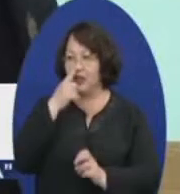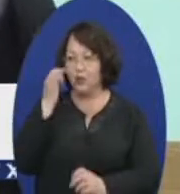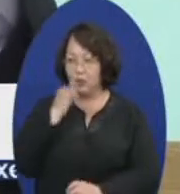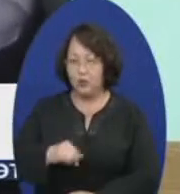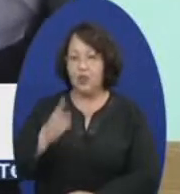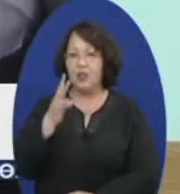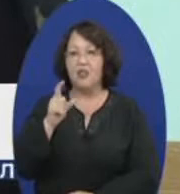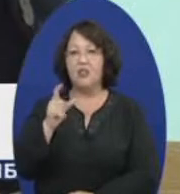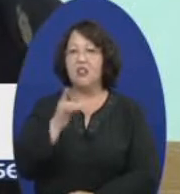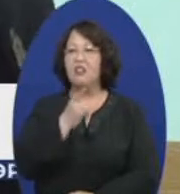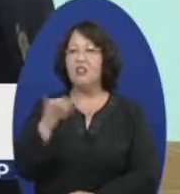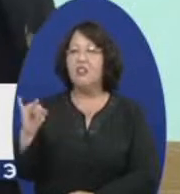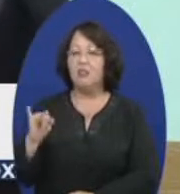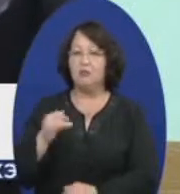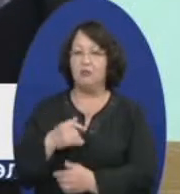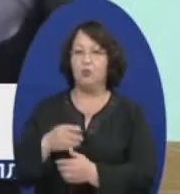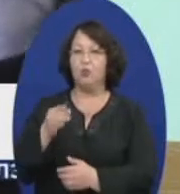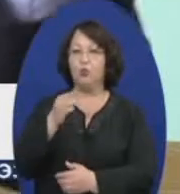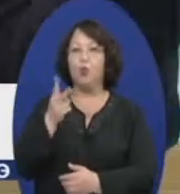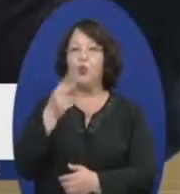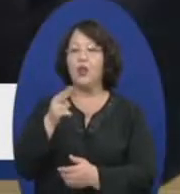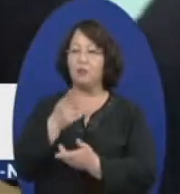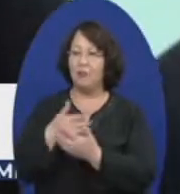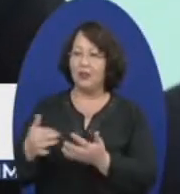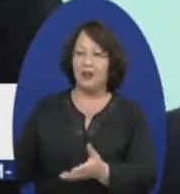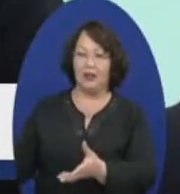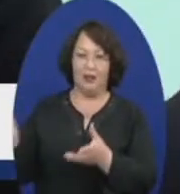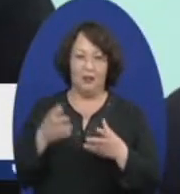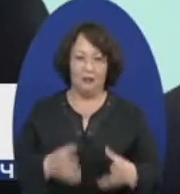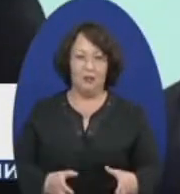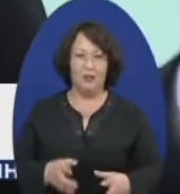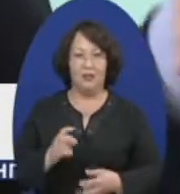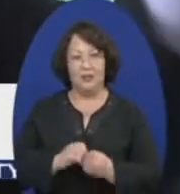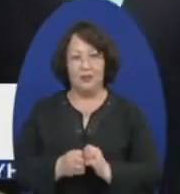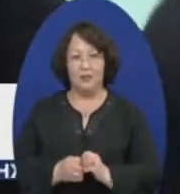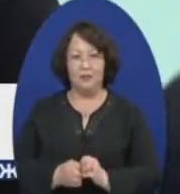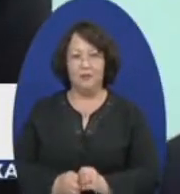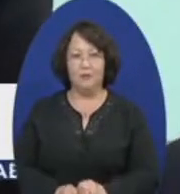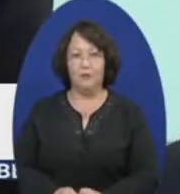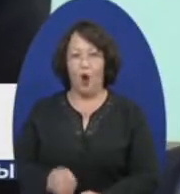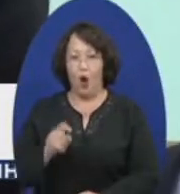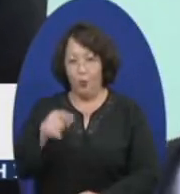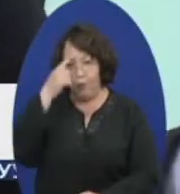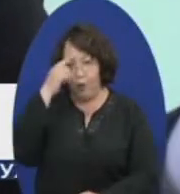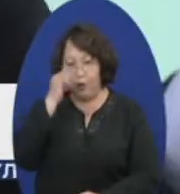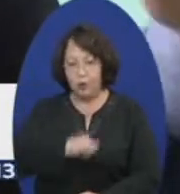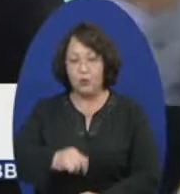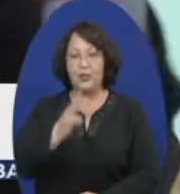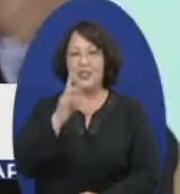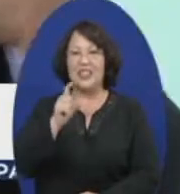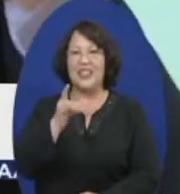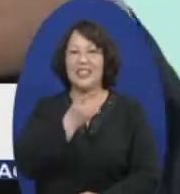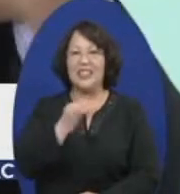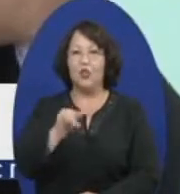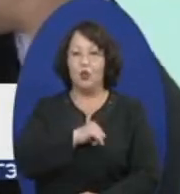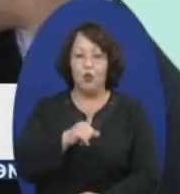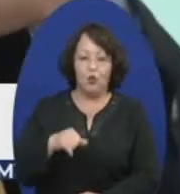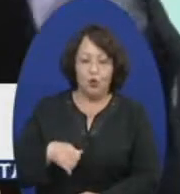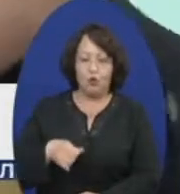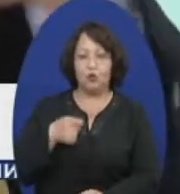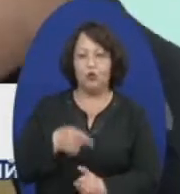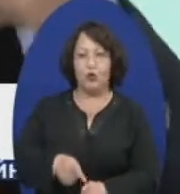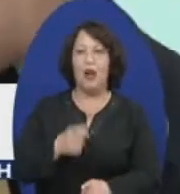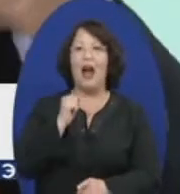одоо манай энэ өмнө ашиглажсэн нэхийг аваачаад дархны нэхийдлийн үдр тавьчаад нэхийдээ хийхтэй зэрэг тэрөө